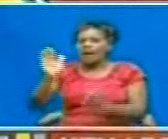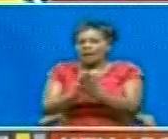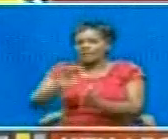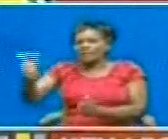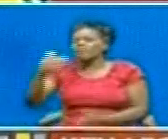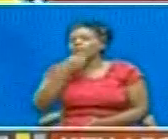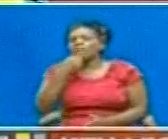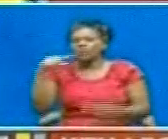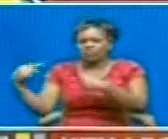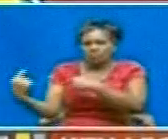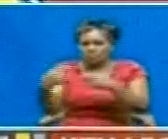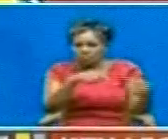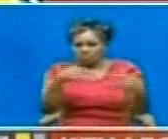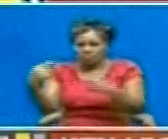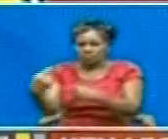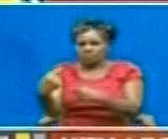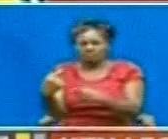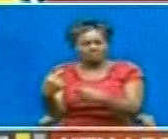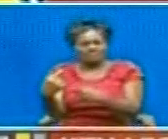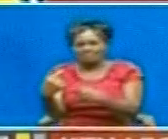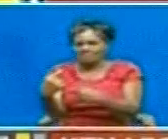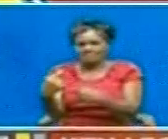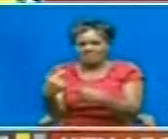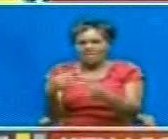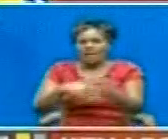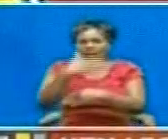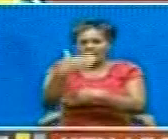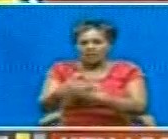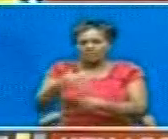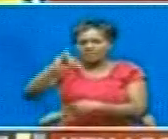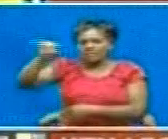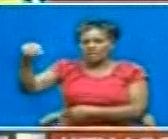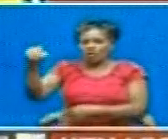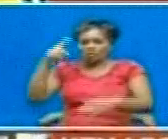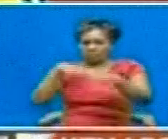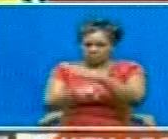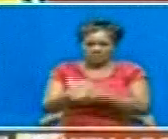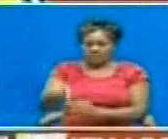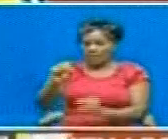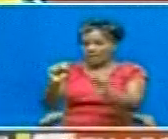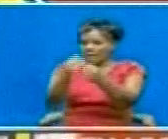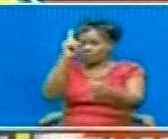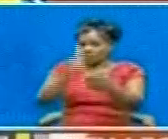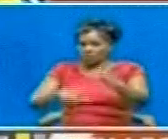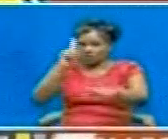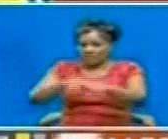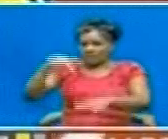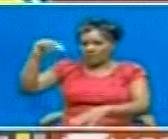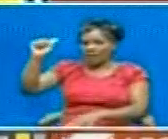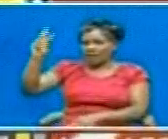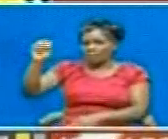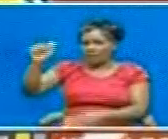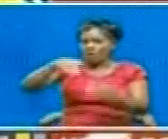Shakava pale kwenye wavu la timu la Gor Mahia, la Gor Mahia baada ya Jacob Kelly kufunga. Unaona kwamba wakati Ngama